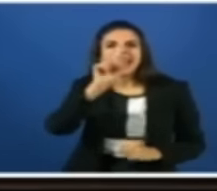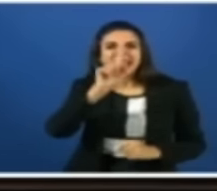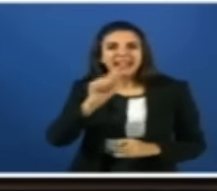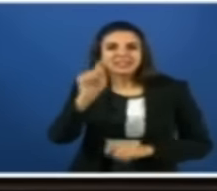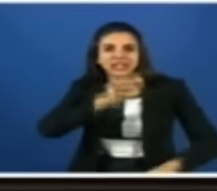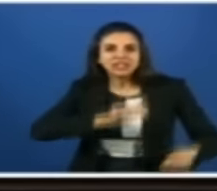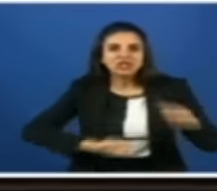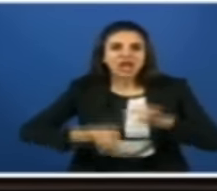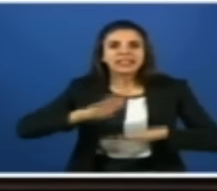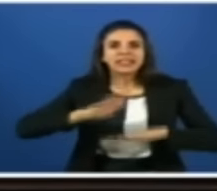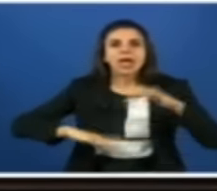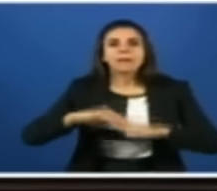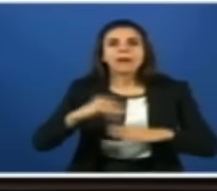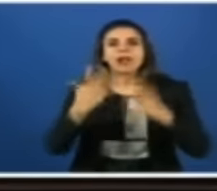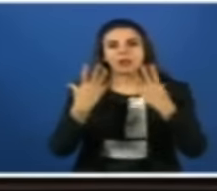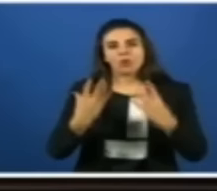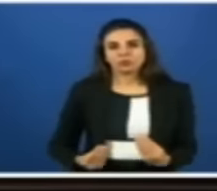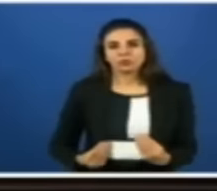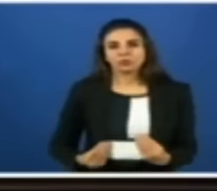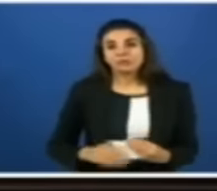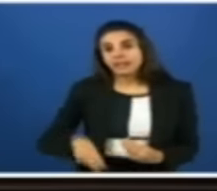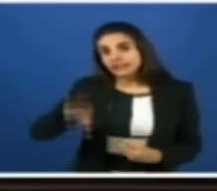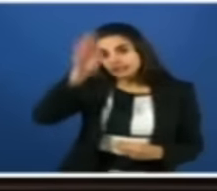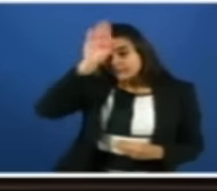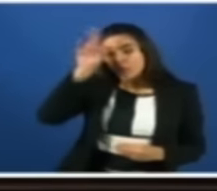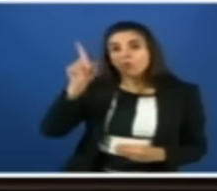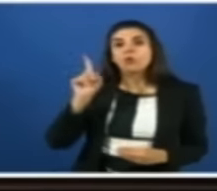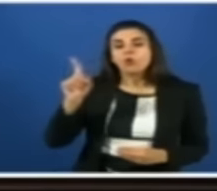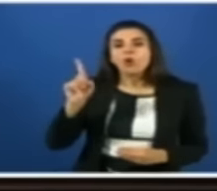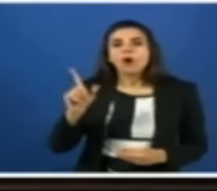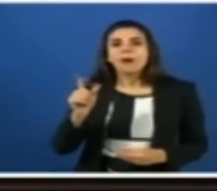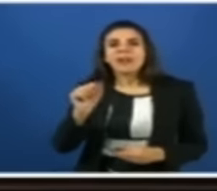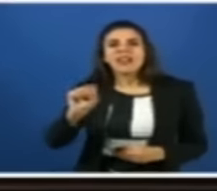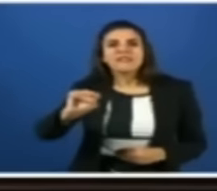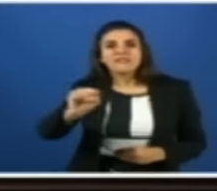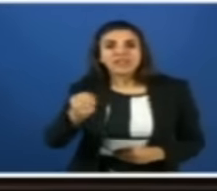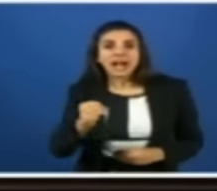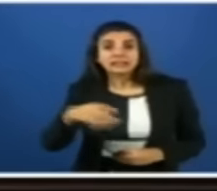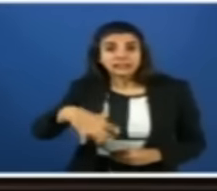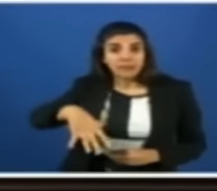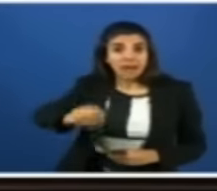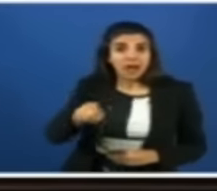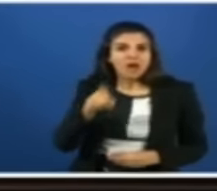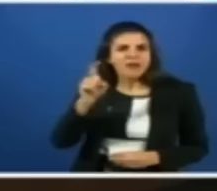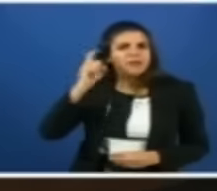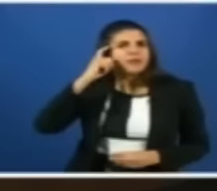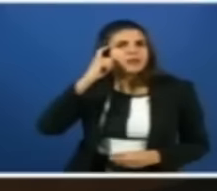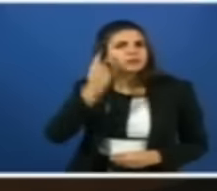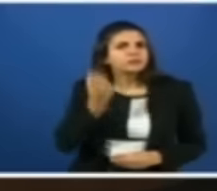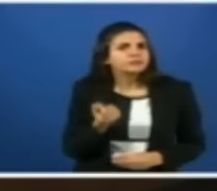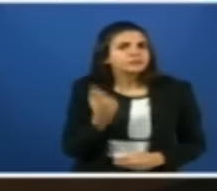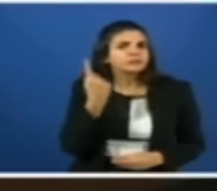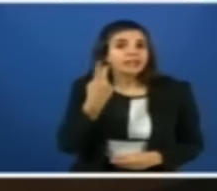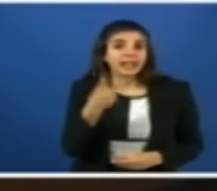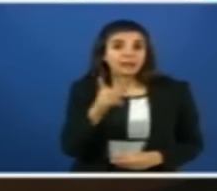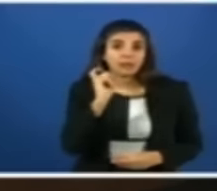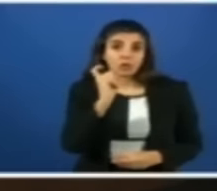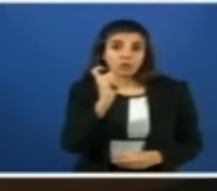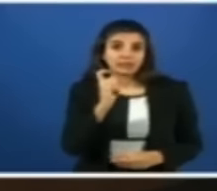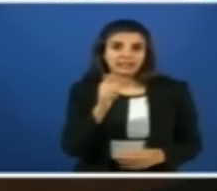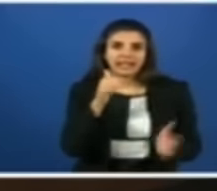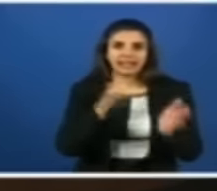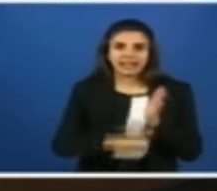attık. İstanbul Finans Merkezi fikri 2009